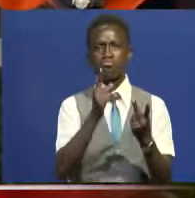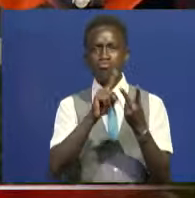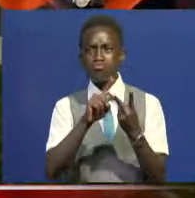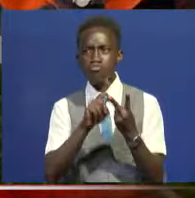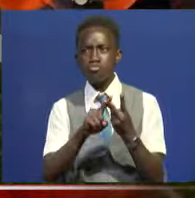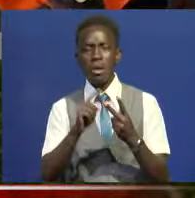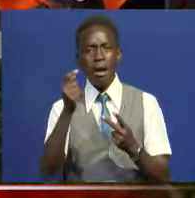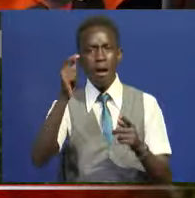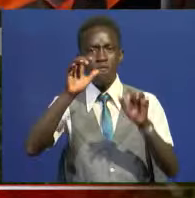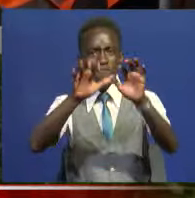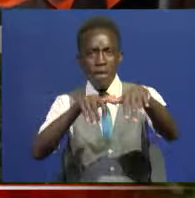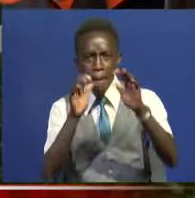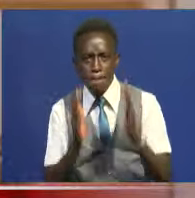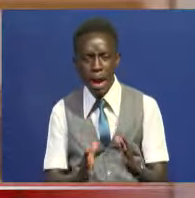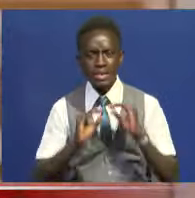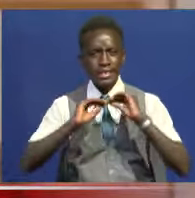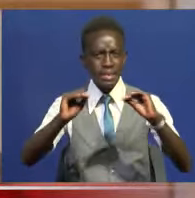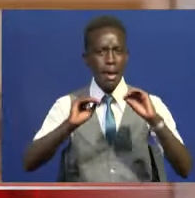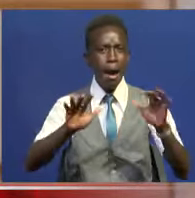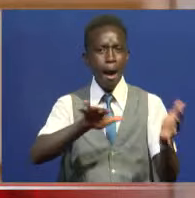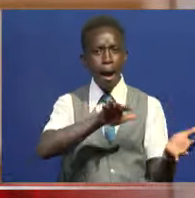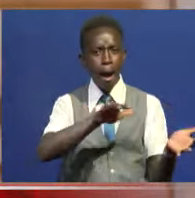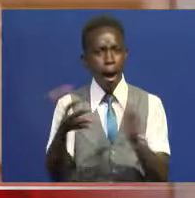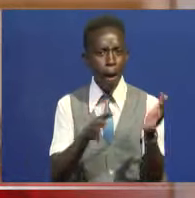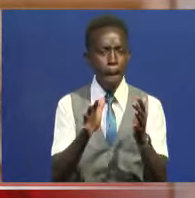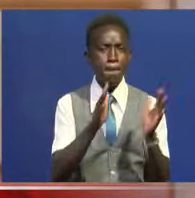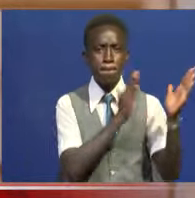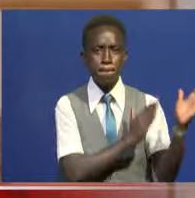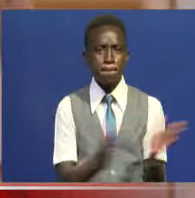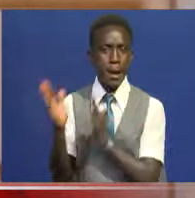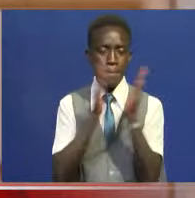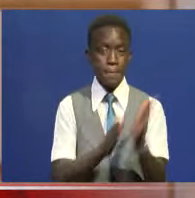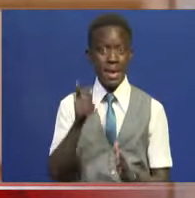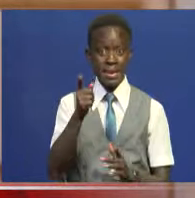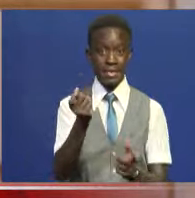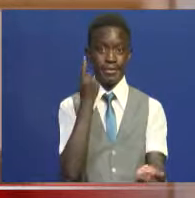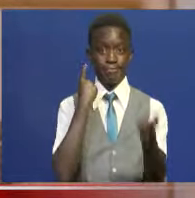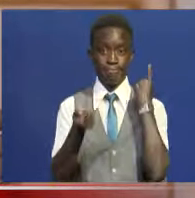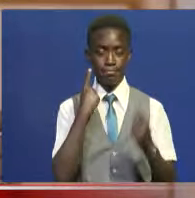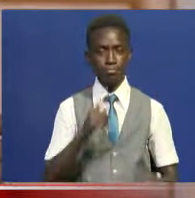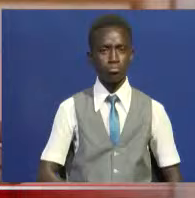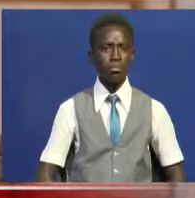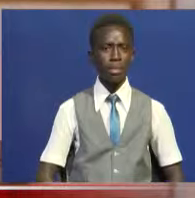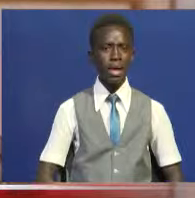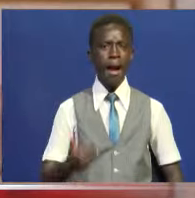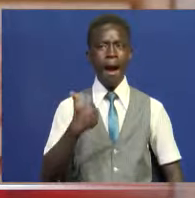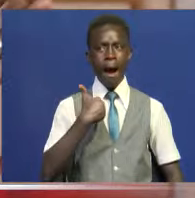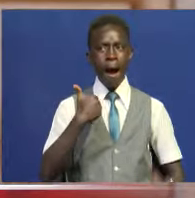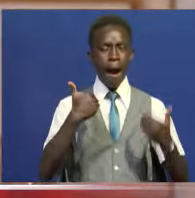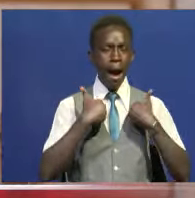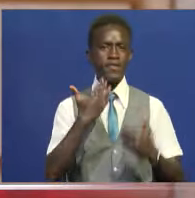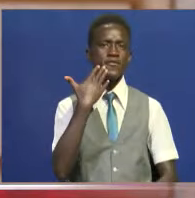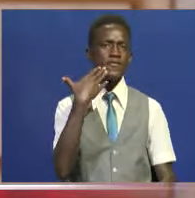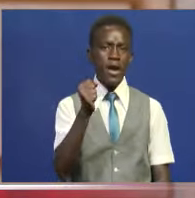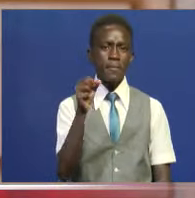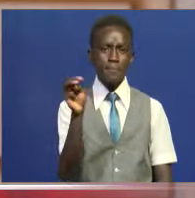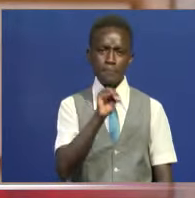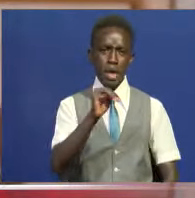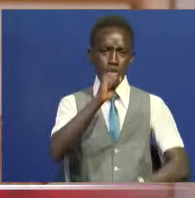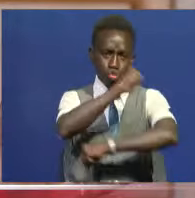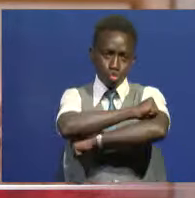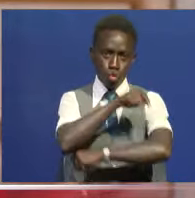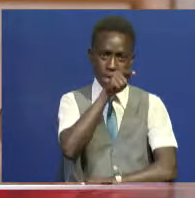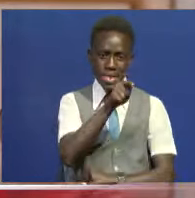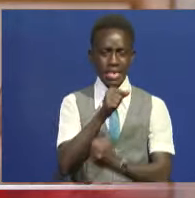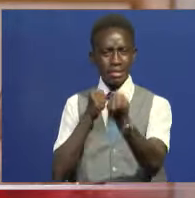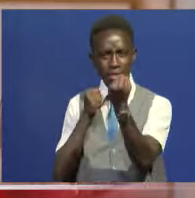wa utayarishaji majani chai. We have a 500 million academy supporting our